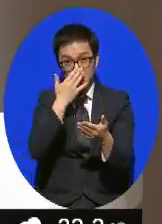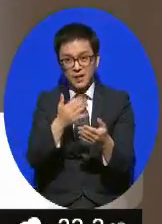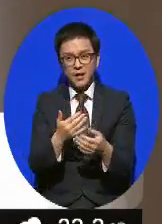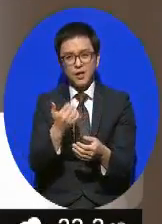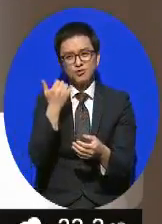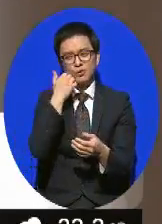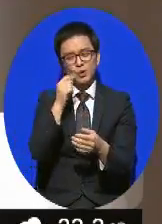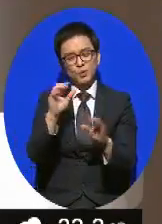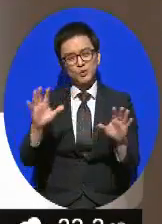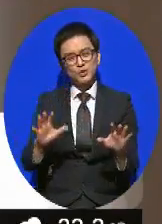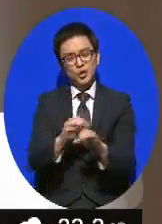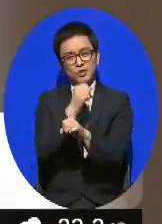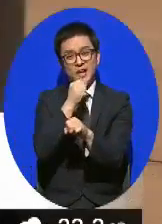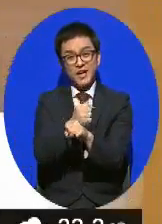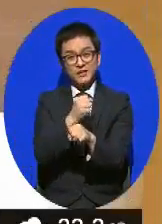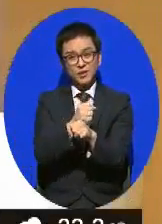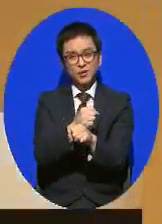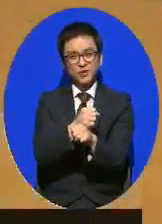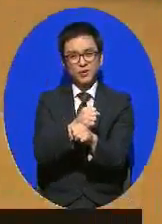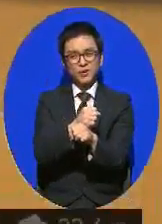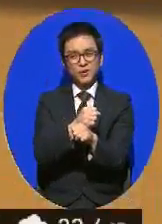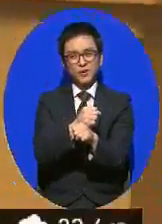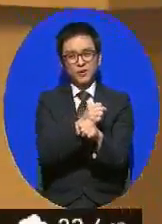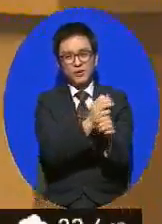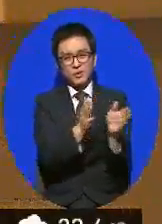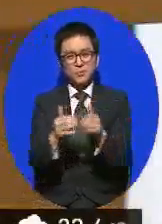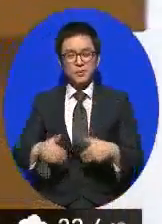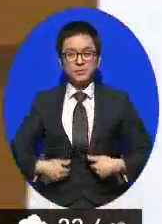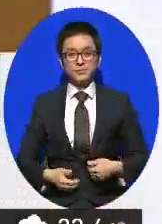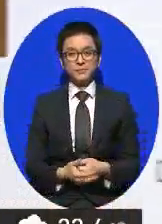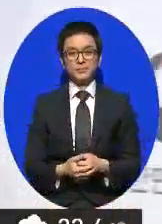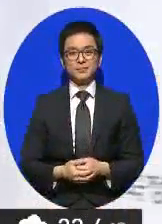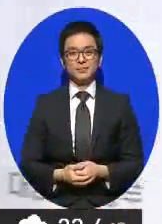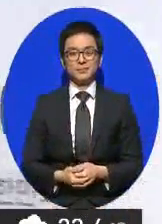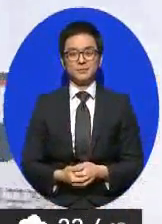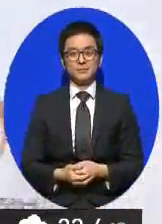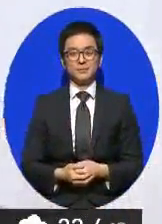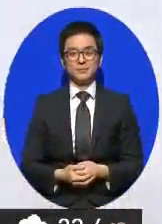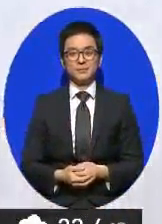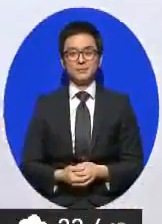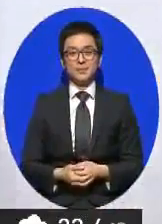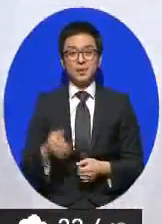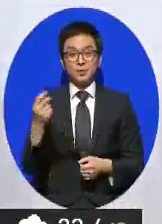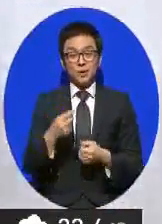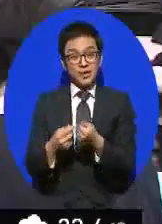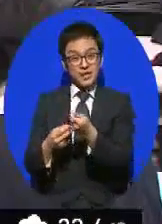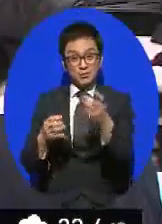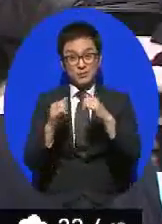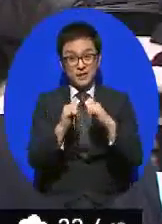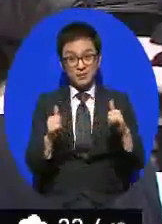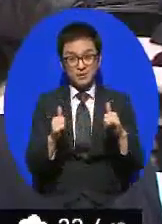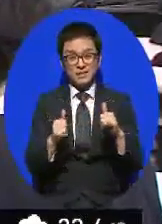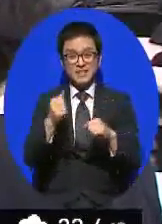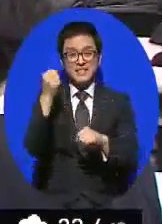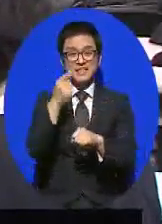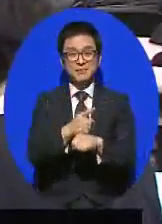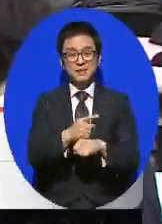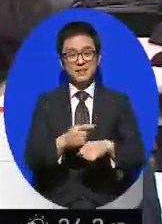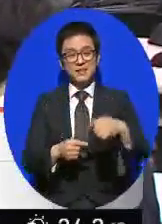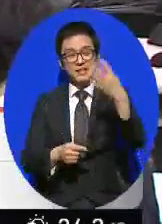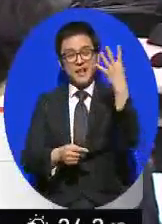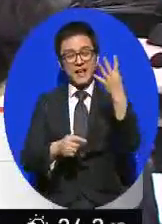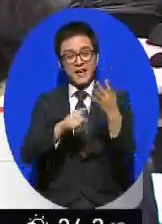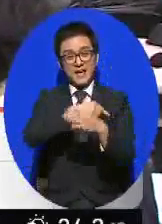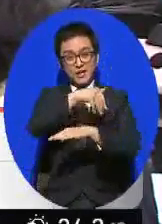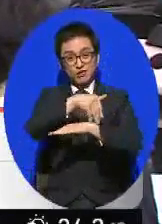통계 정도는 내주셔야 되지 않나. 일부에서는 결과가 이미 정해졌다는 의혹까지 나오는 상황. 교육 전문가들은